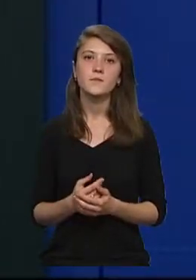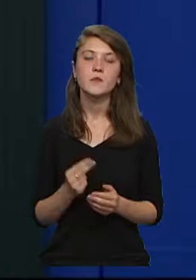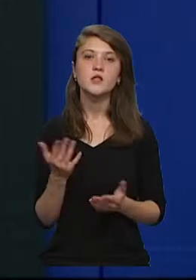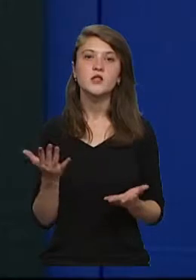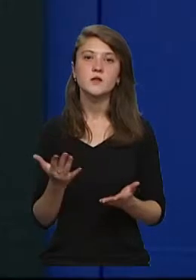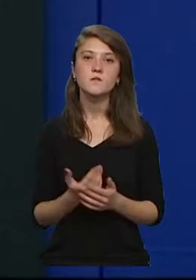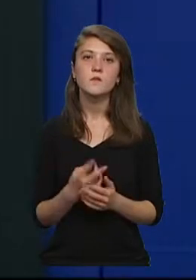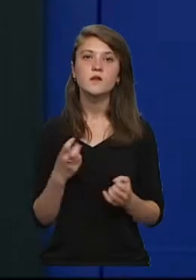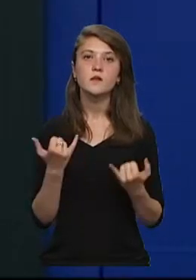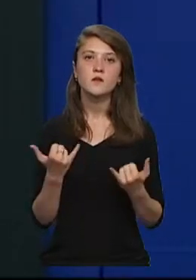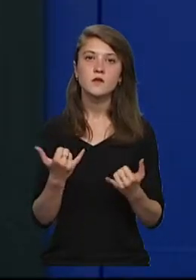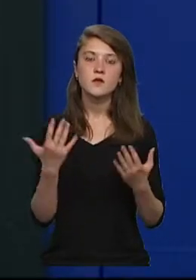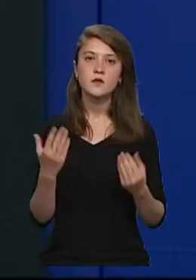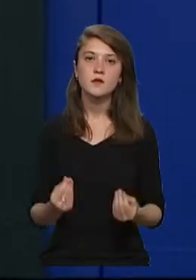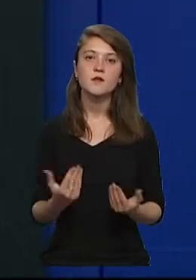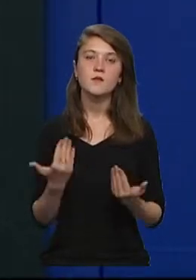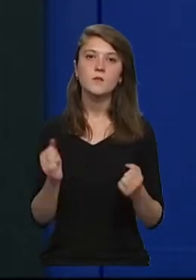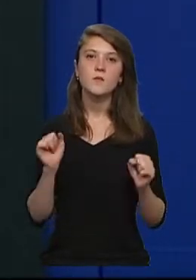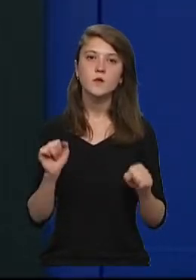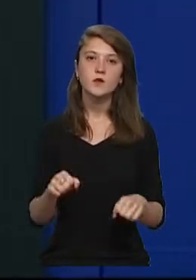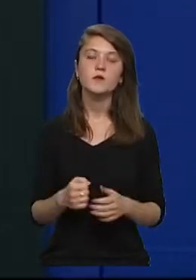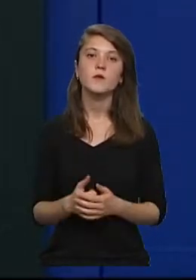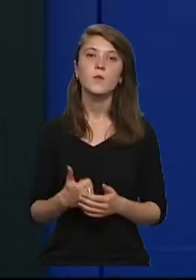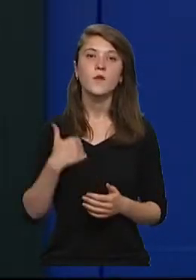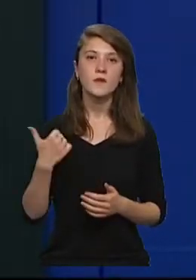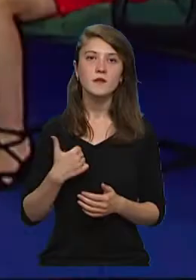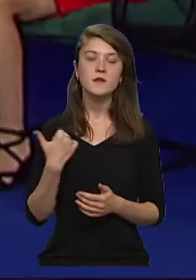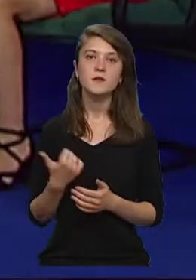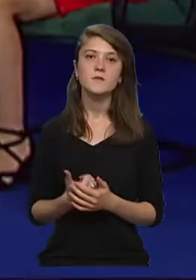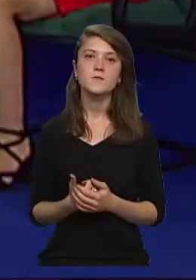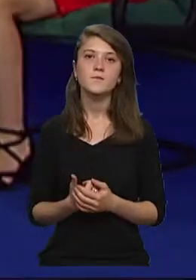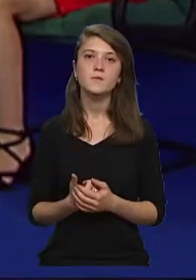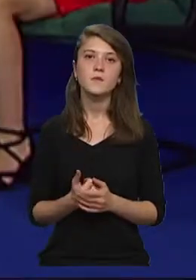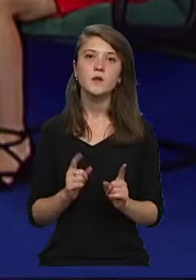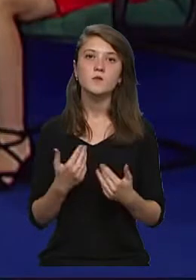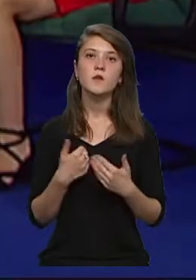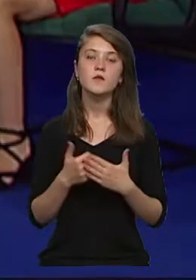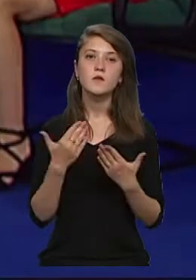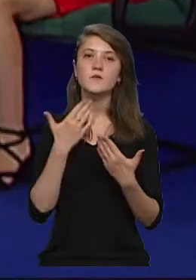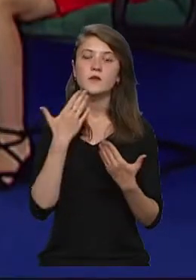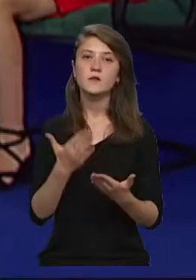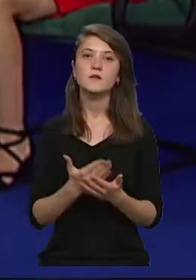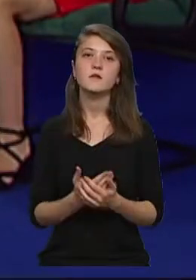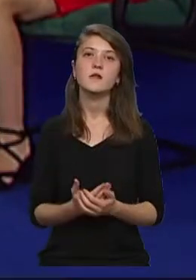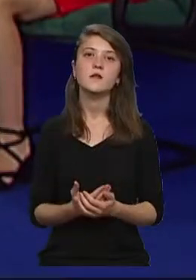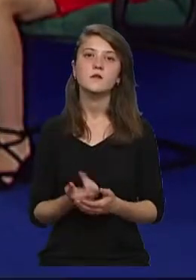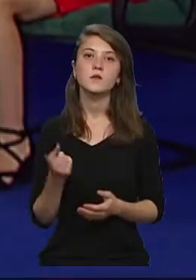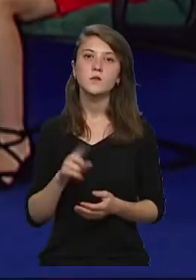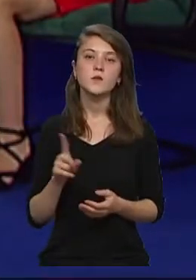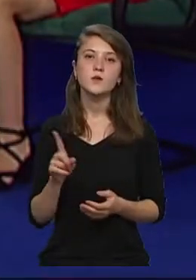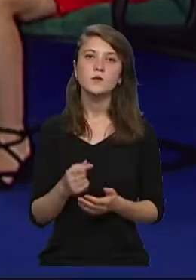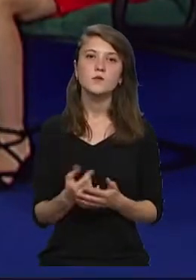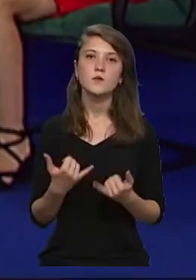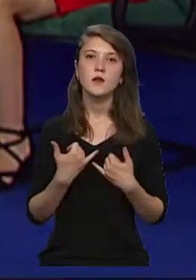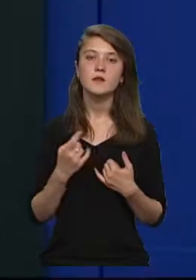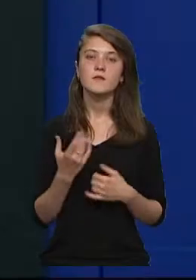Чим на сьогоднішній день ви можете похвалитися? Чому я до вас звертаюся? Да, по-перше, тому що у